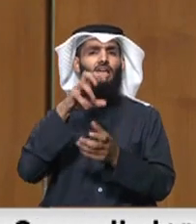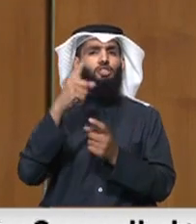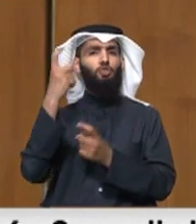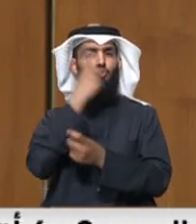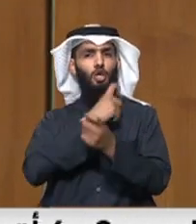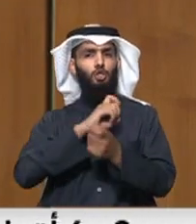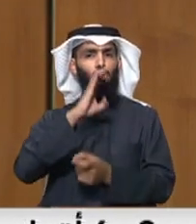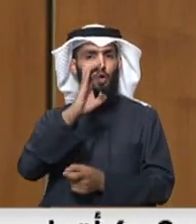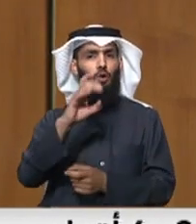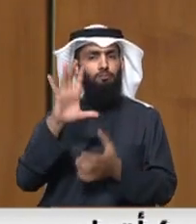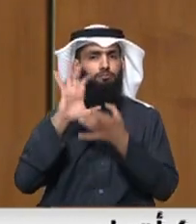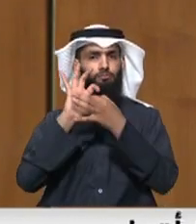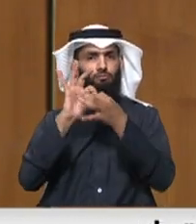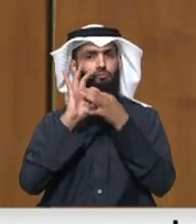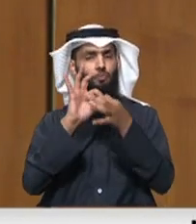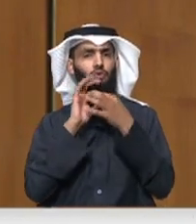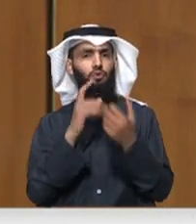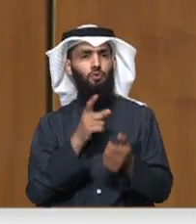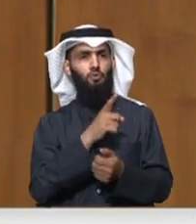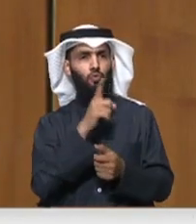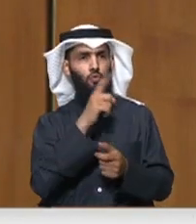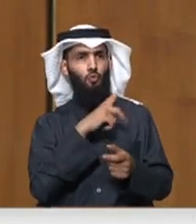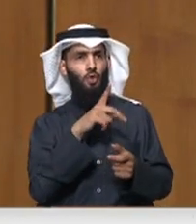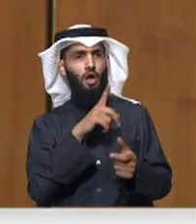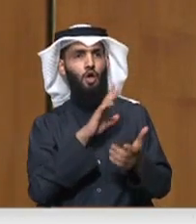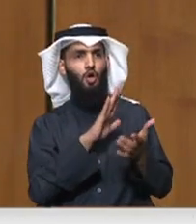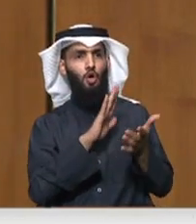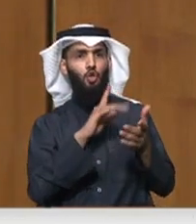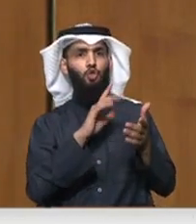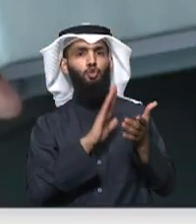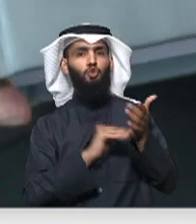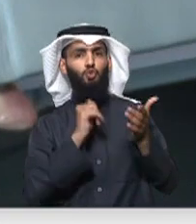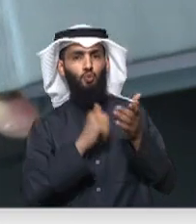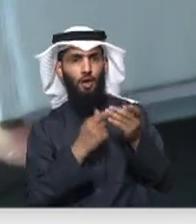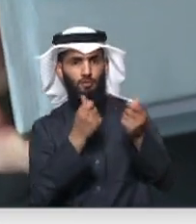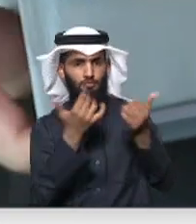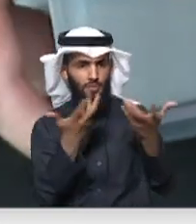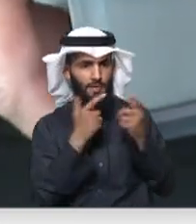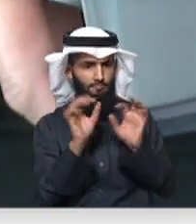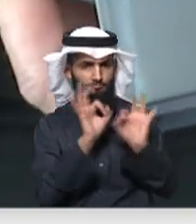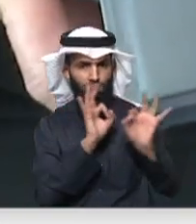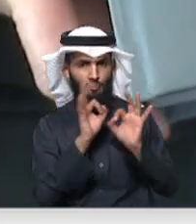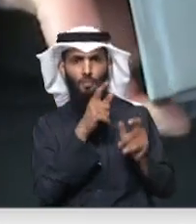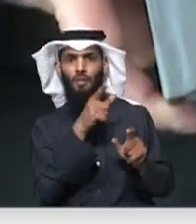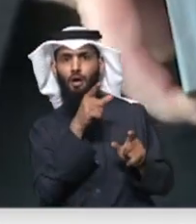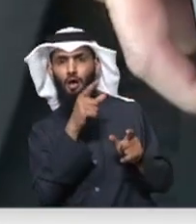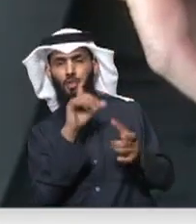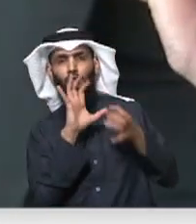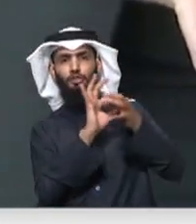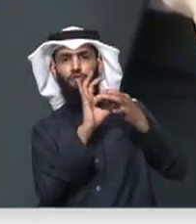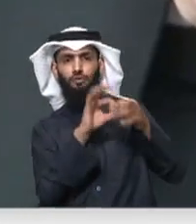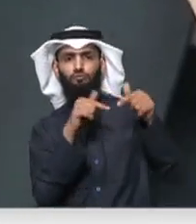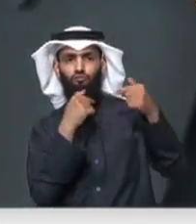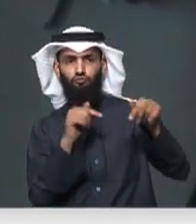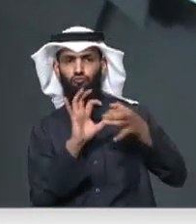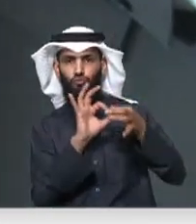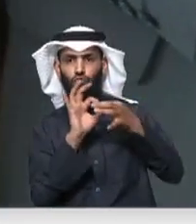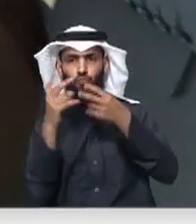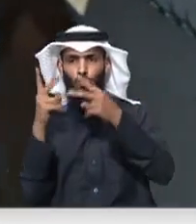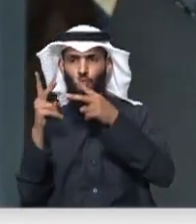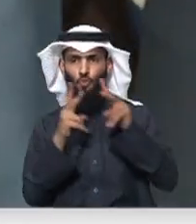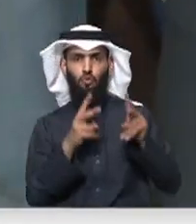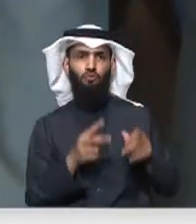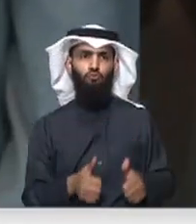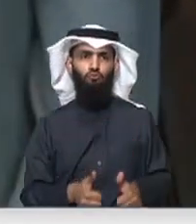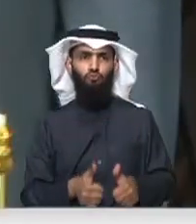العامة، وبعد اعتماد وموافقة ديوان المحاسب على هذه المشاريع. هذا وستكون مدة العقد 550